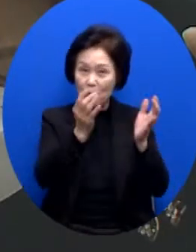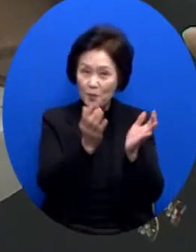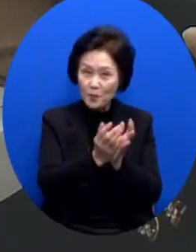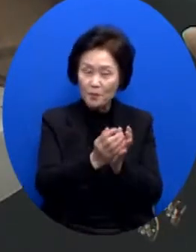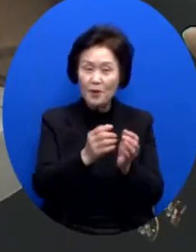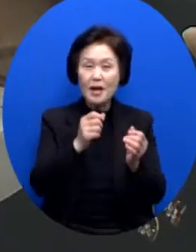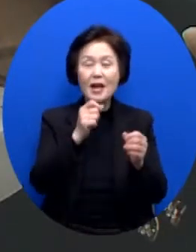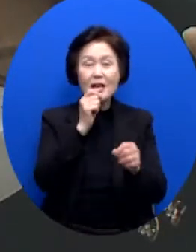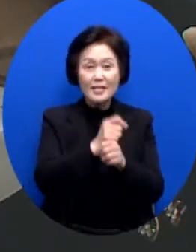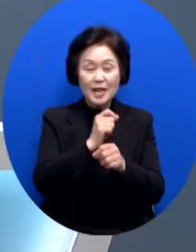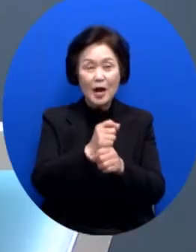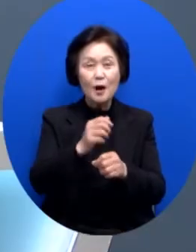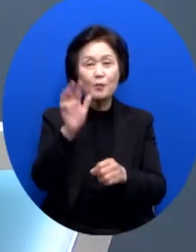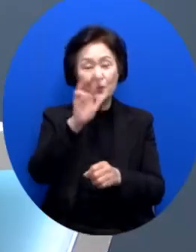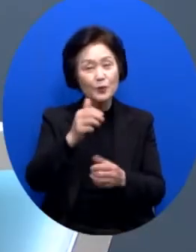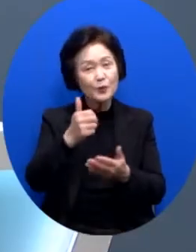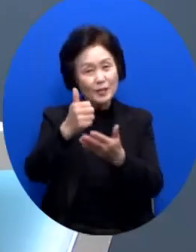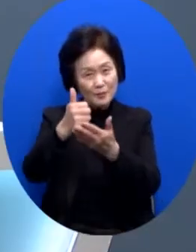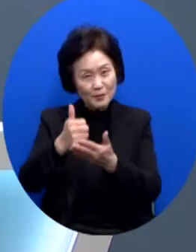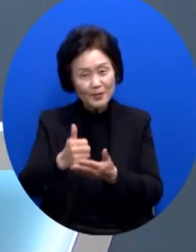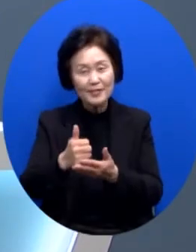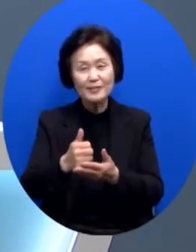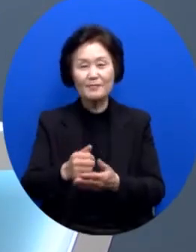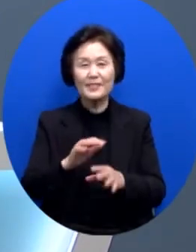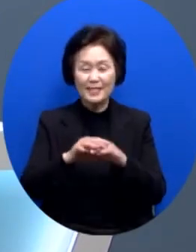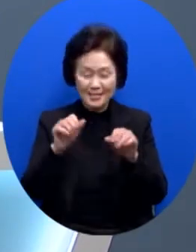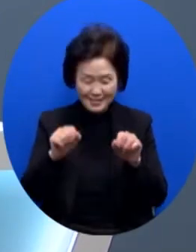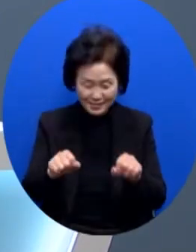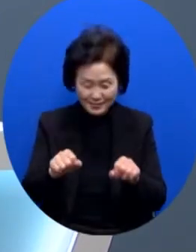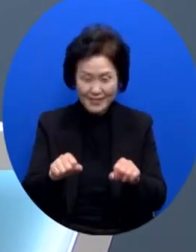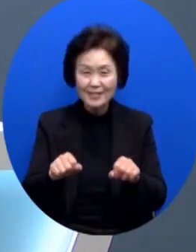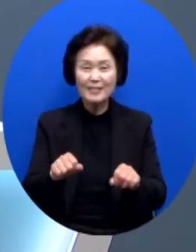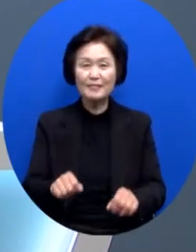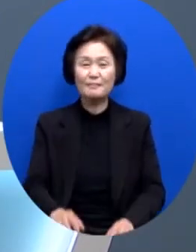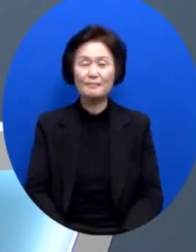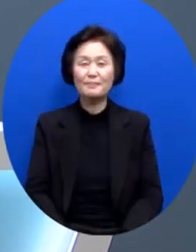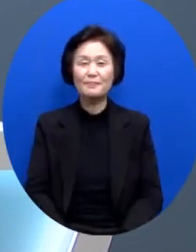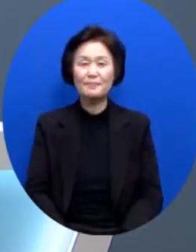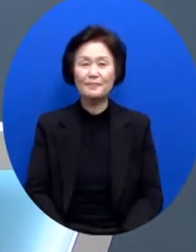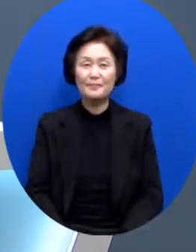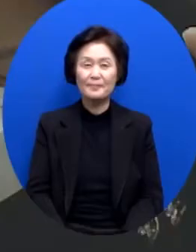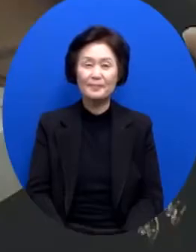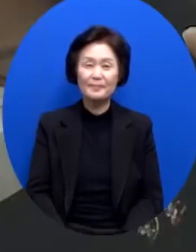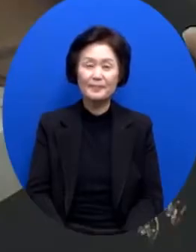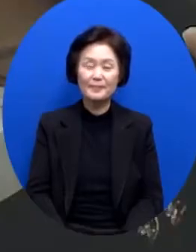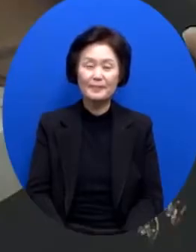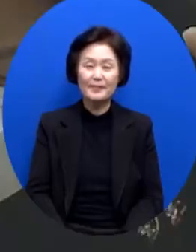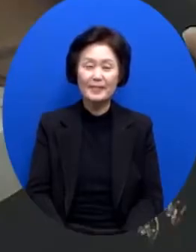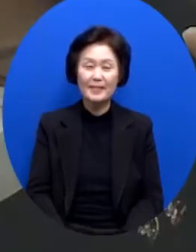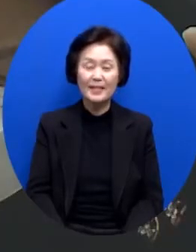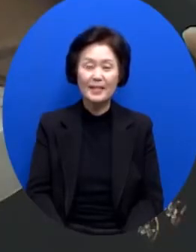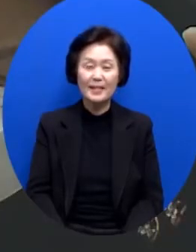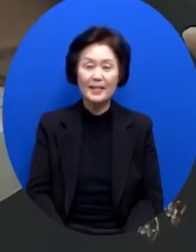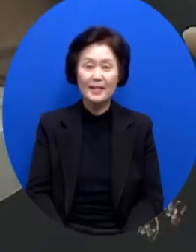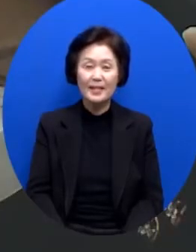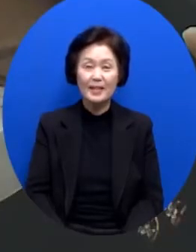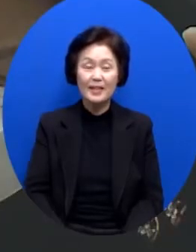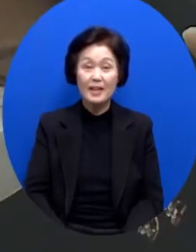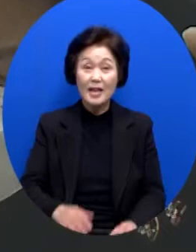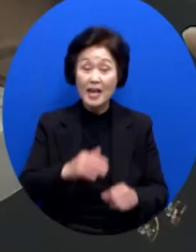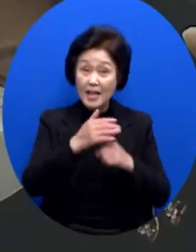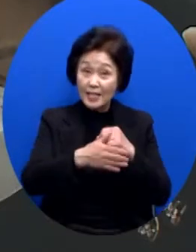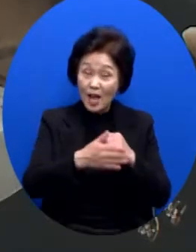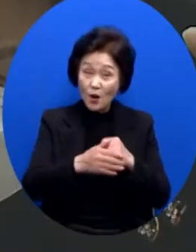이야기 던 알아보겠습니다 목사님 안녕하세요 4 안녕하십니까 않습니다 4 목사님 먼저 대구